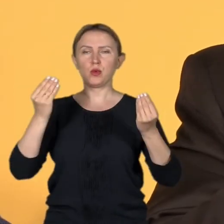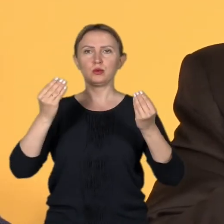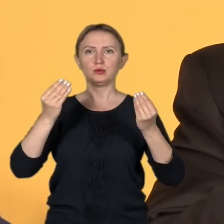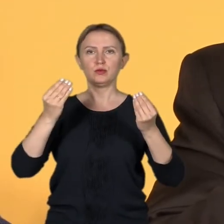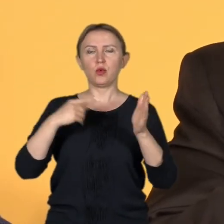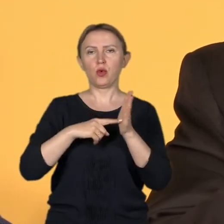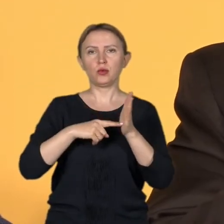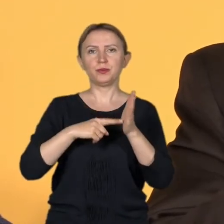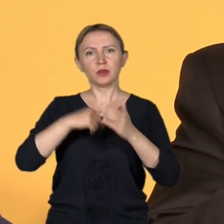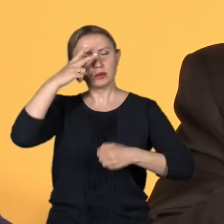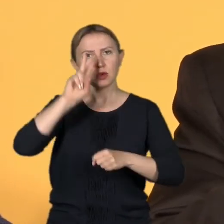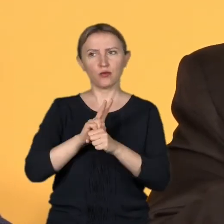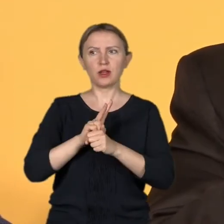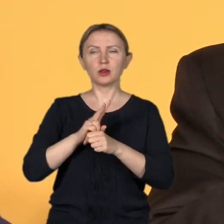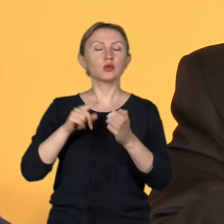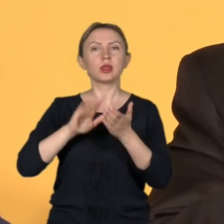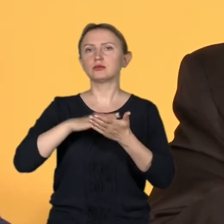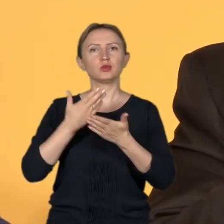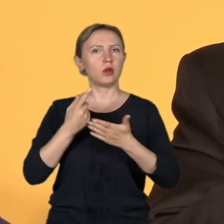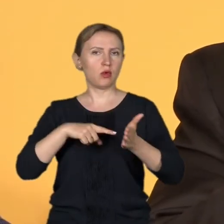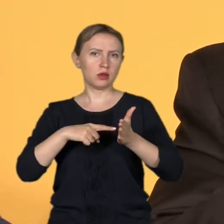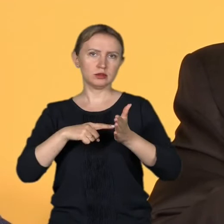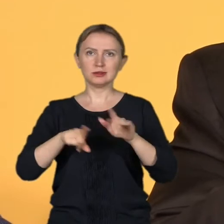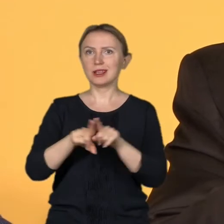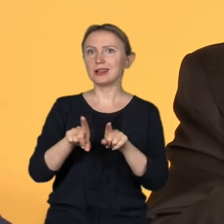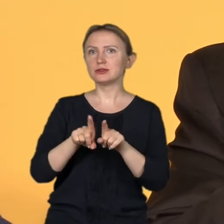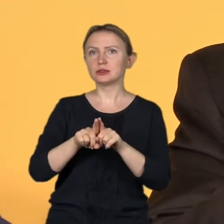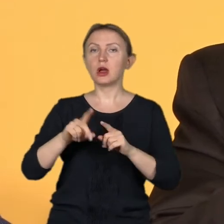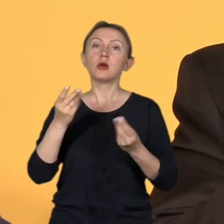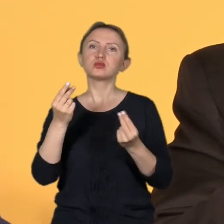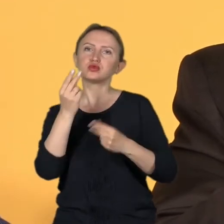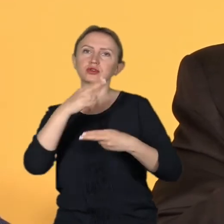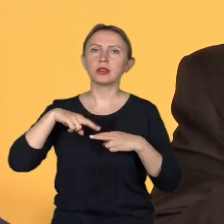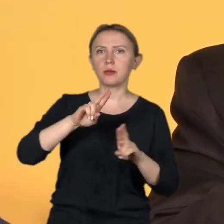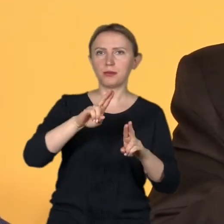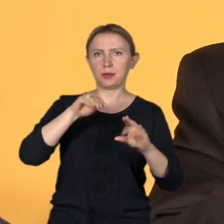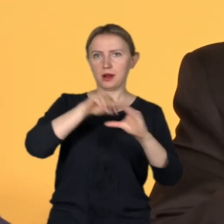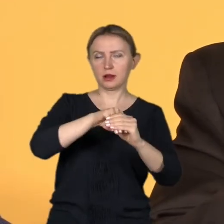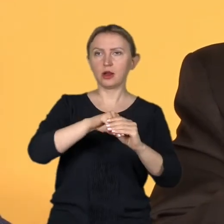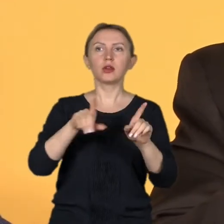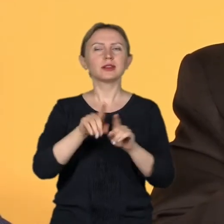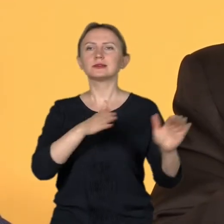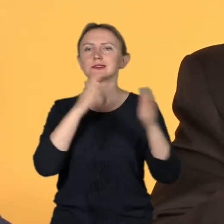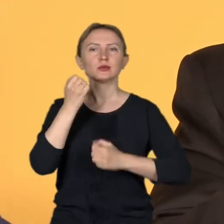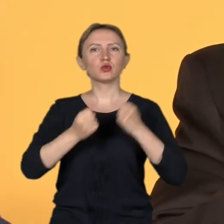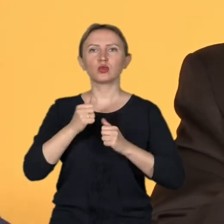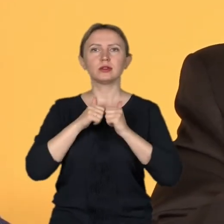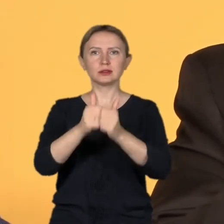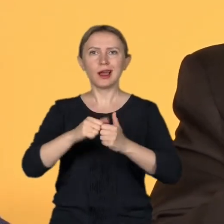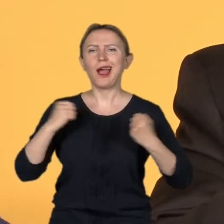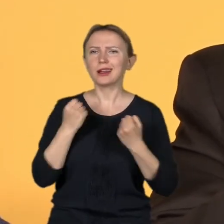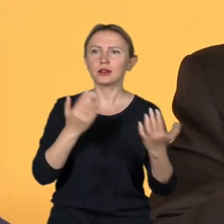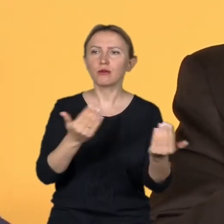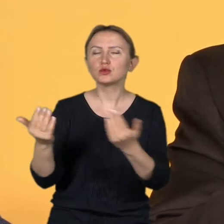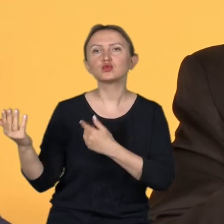kontekście takiego zaufania. To jest między innymi związane także z budżetem partycypacyjnym i to jest kolejne wyzwanie.